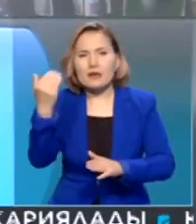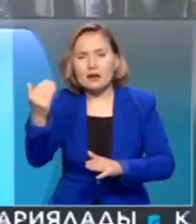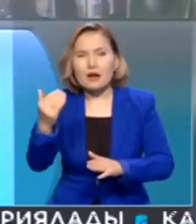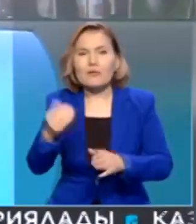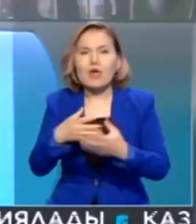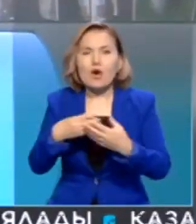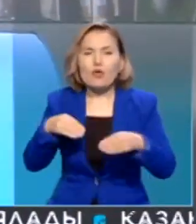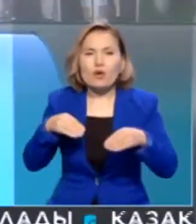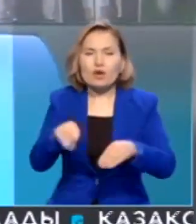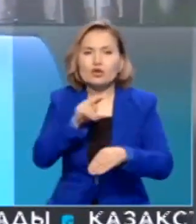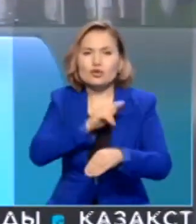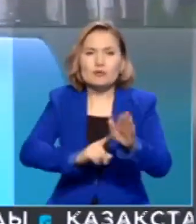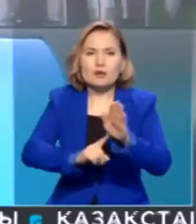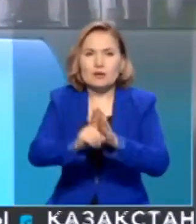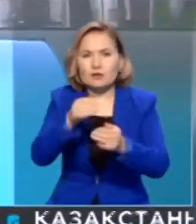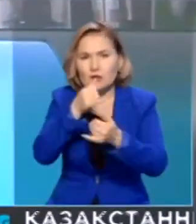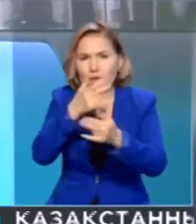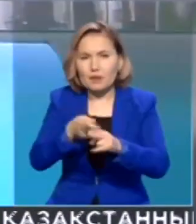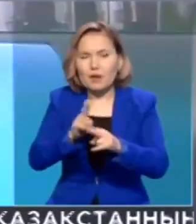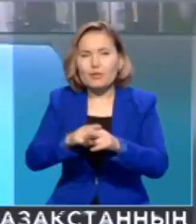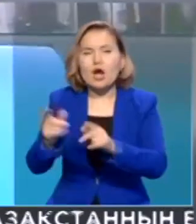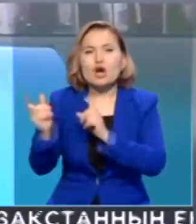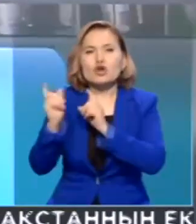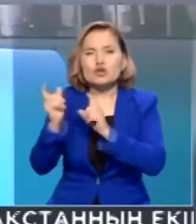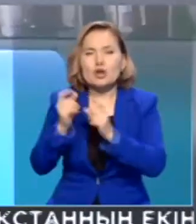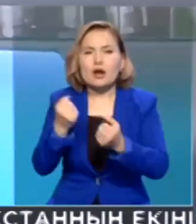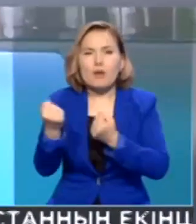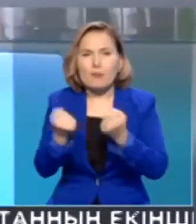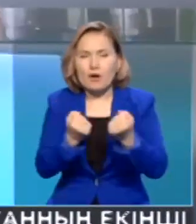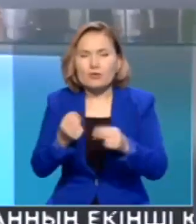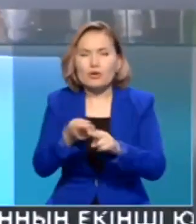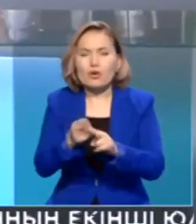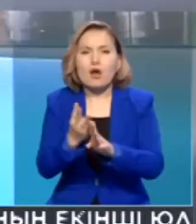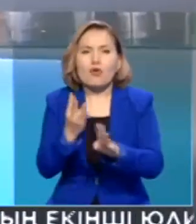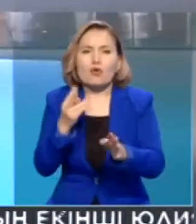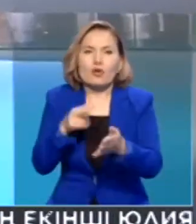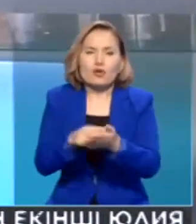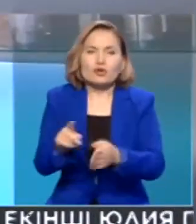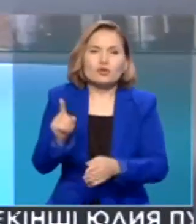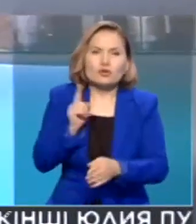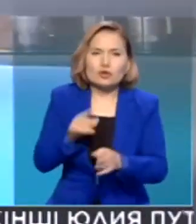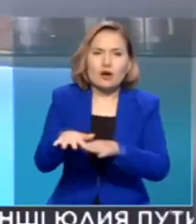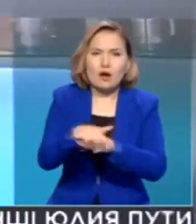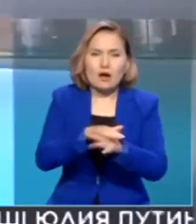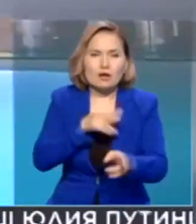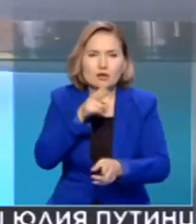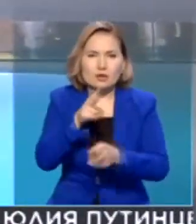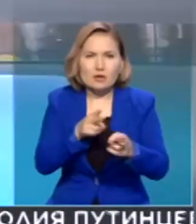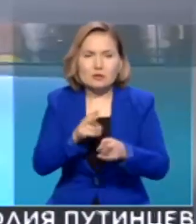егіс жұмыстарын бастай алмай отыр. Ал жүк көлігін жүргізушілері ұзын сонар кезекте тұр.